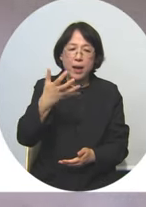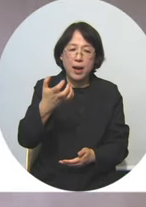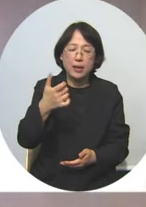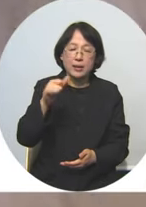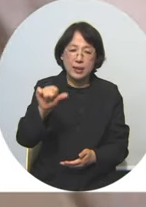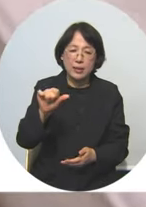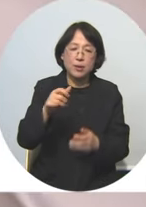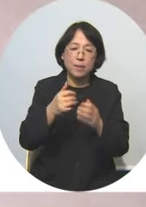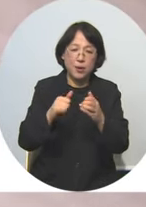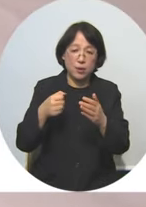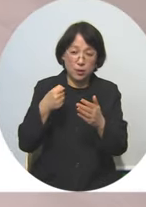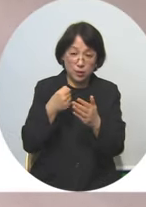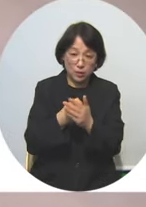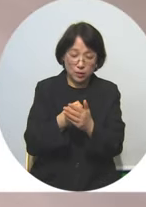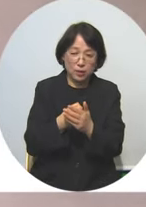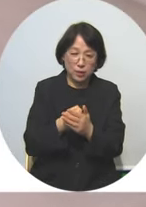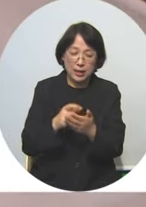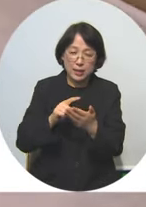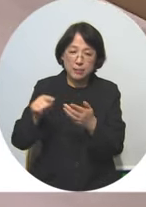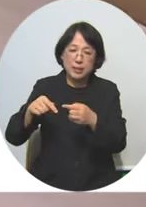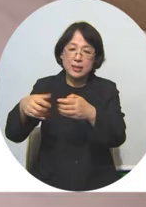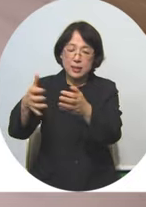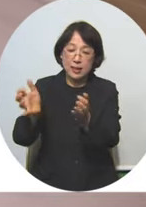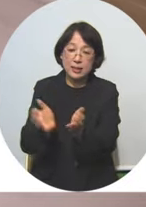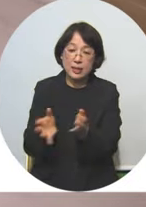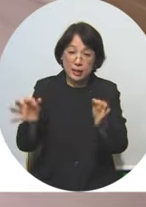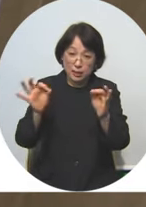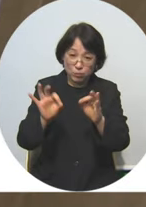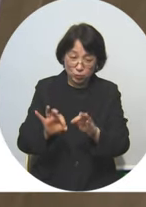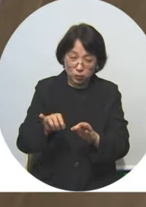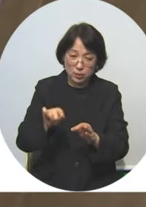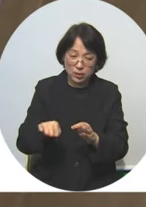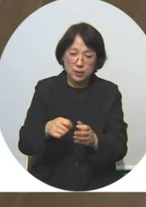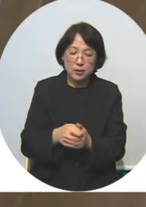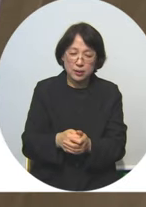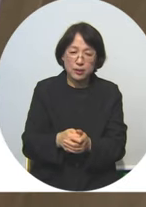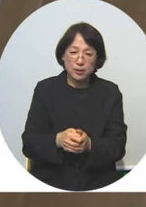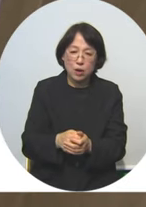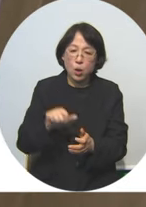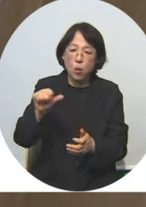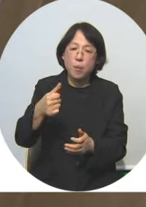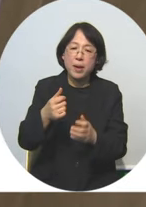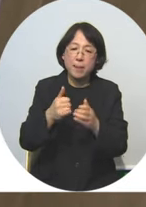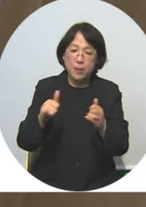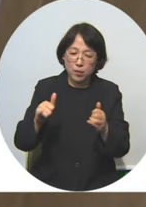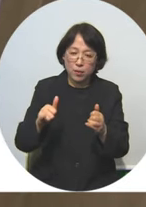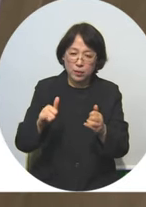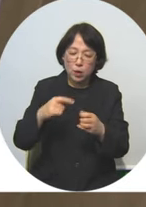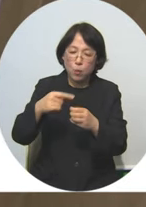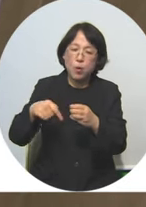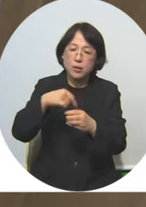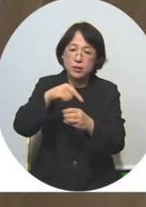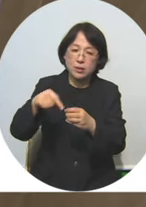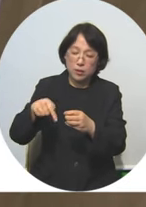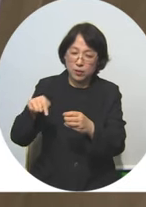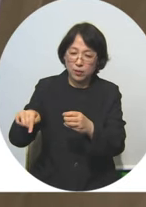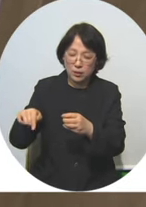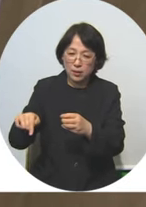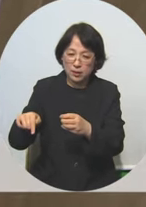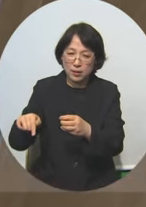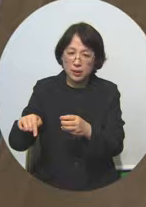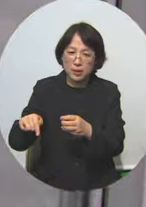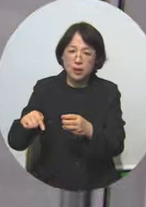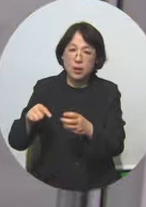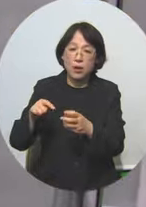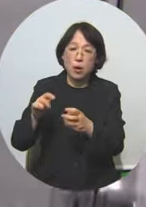한국수력원자력과 원전지자체 4곳의 기부금이 공사비로 투입되는 만큼 수용 인원 중 500명은 원전 소재지 출신 학생에게 우선